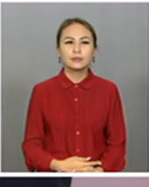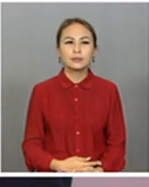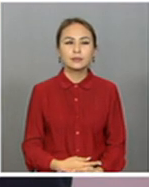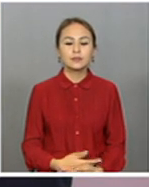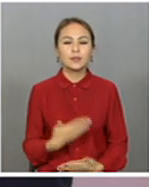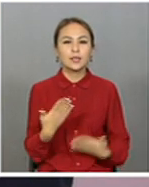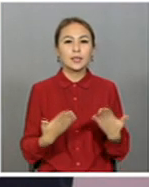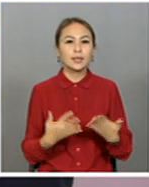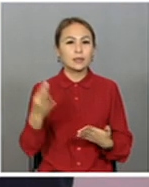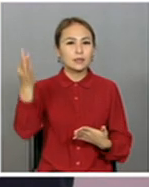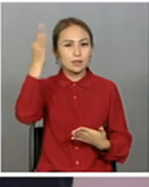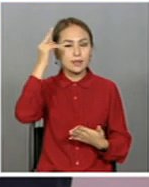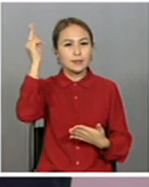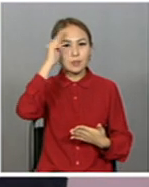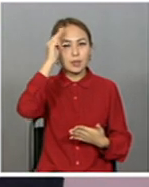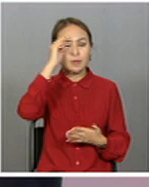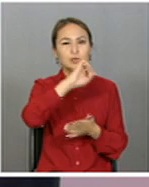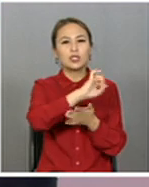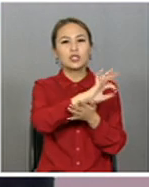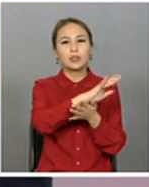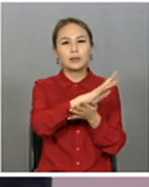түсірсек, сабағымызды